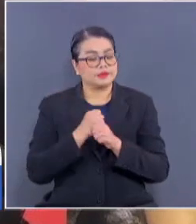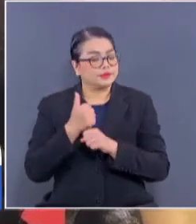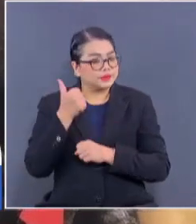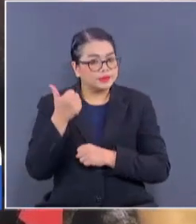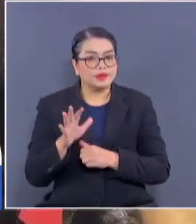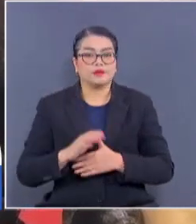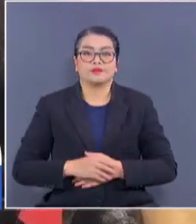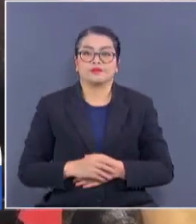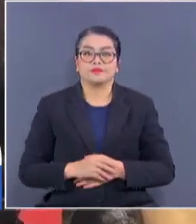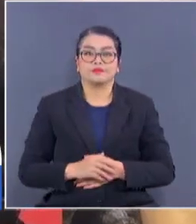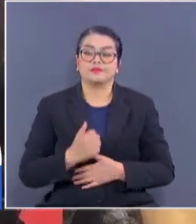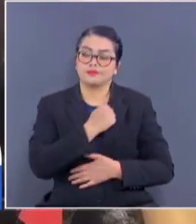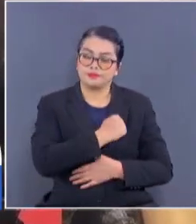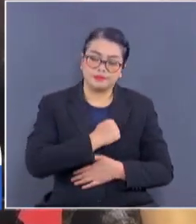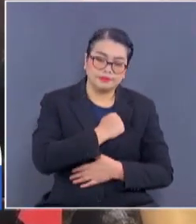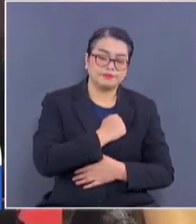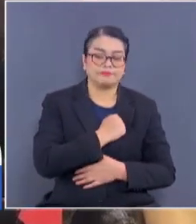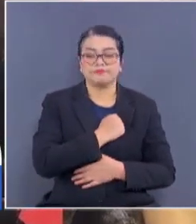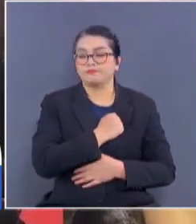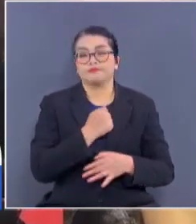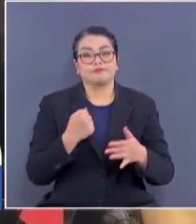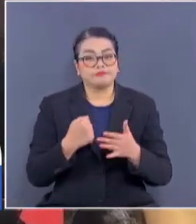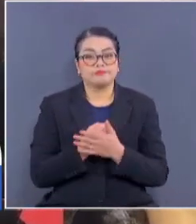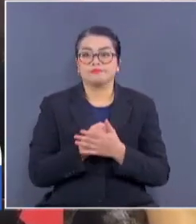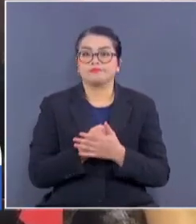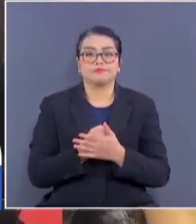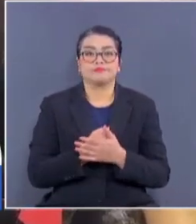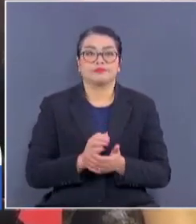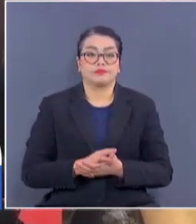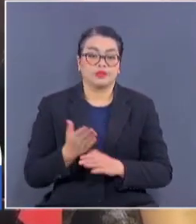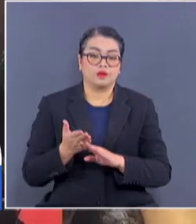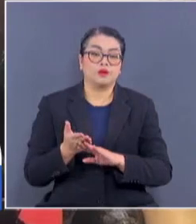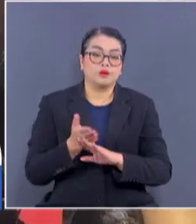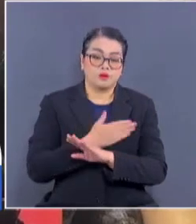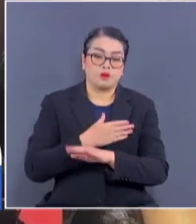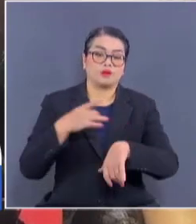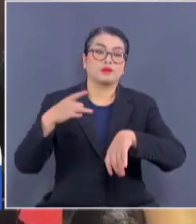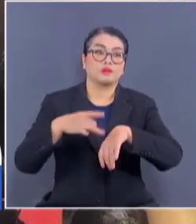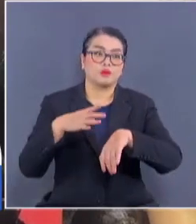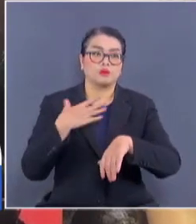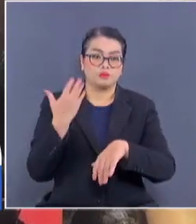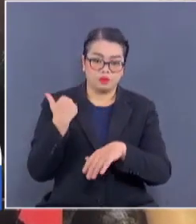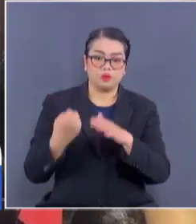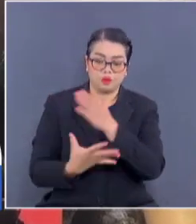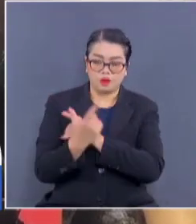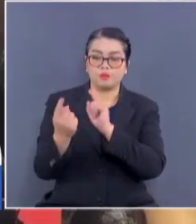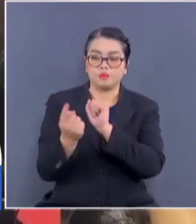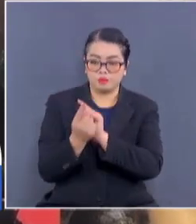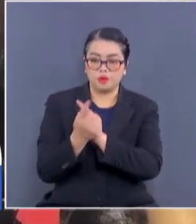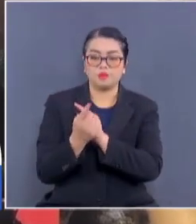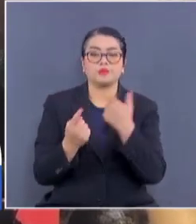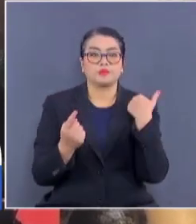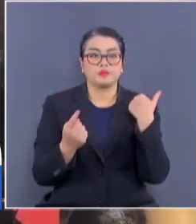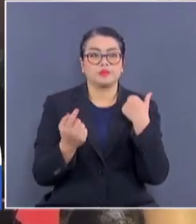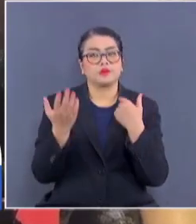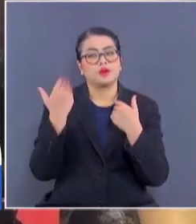ติดค้างหรือว่าเสียใจหรือเสียดายอะไรก่อนที่จะเกิดเรื่องกับโมนะเราก็ยังได้มีโอกาสได้เจอกันนะครับตอน